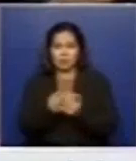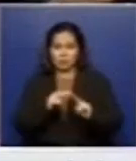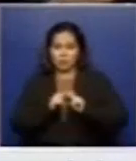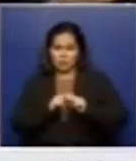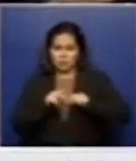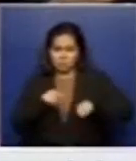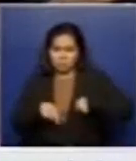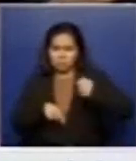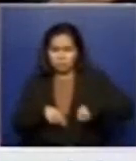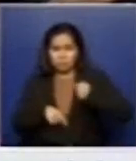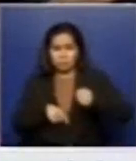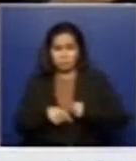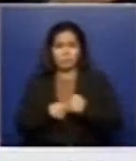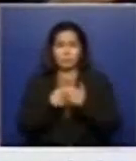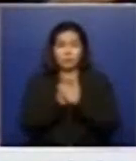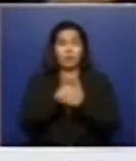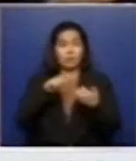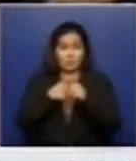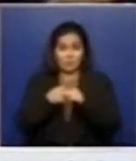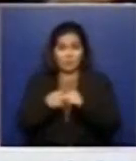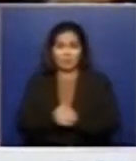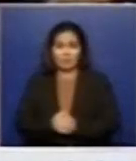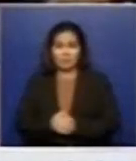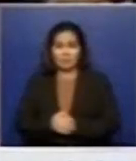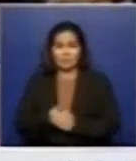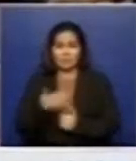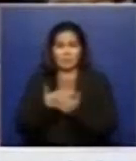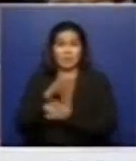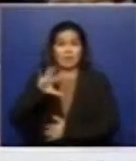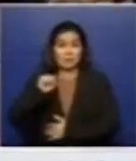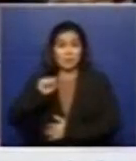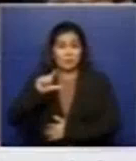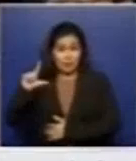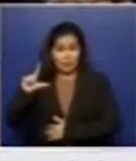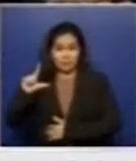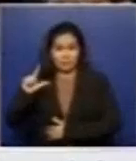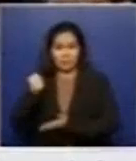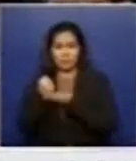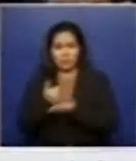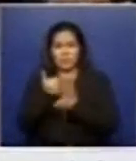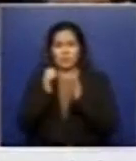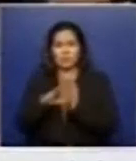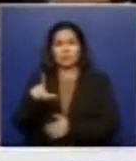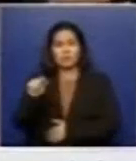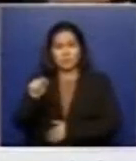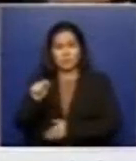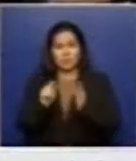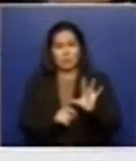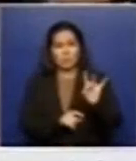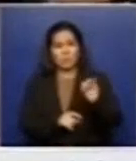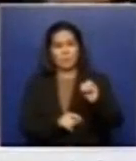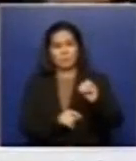ต่อสู้กันไปนะครับเมื่อ 500,000 ล้านท่านจะช่วยเนี่ยวันนี้ท่านช่วยแค่20คนครับอีก80คนไม่ได้ช่ว